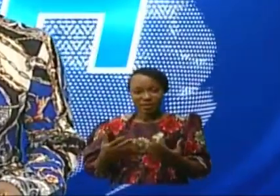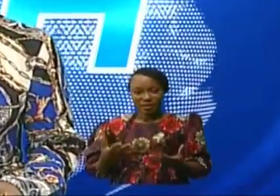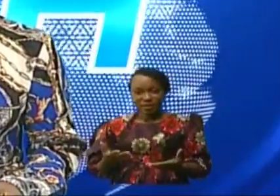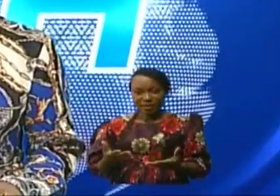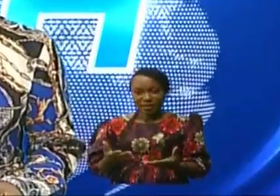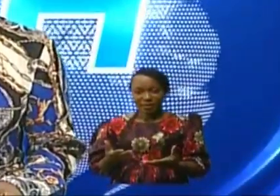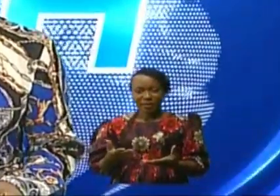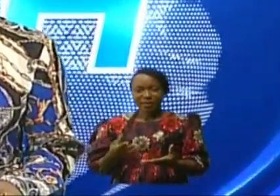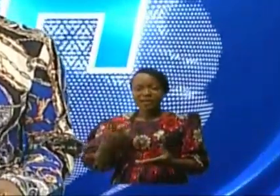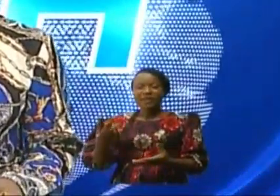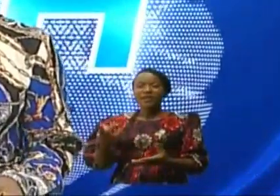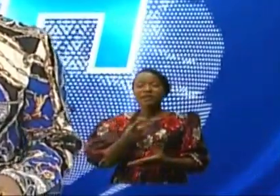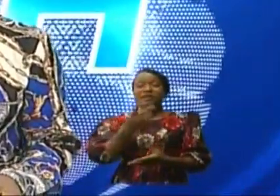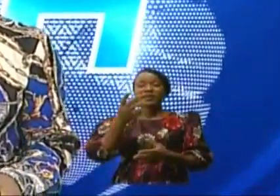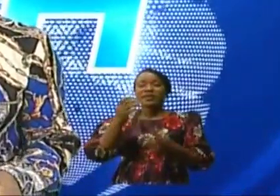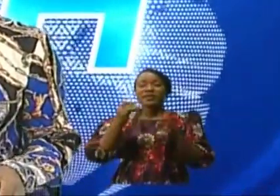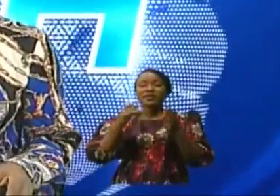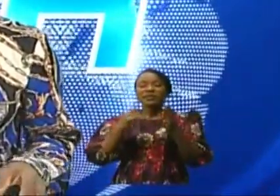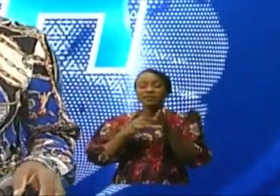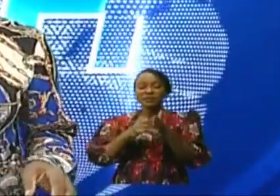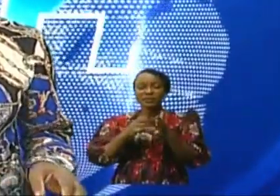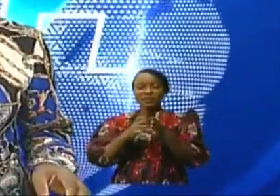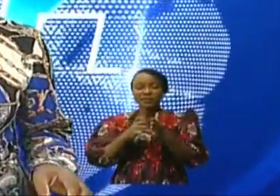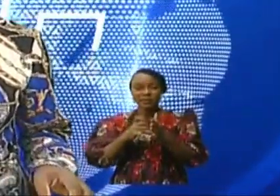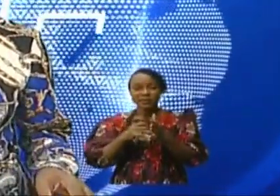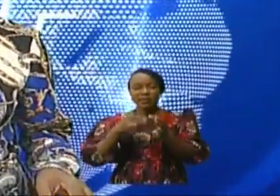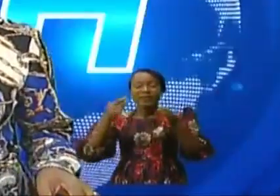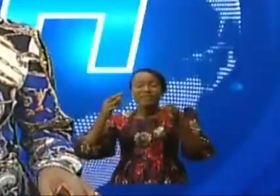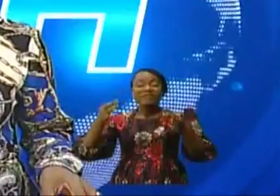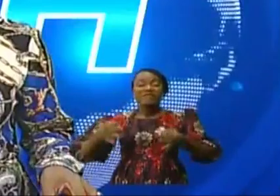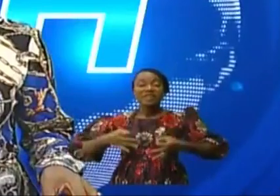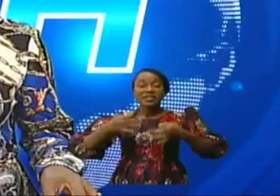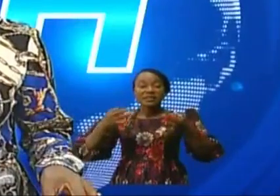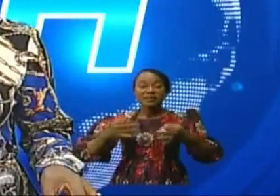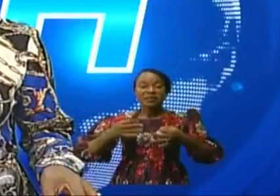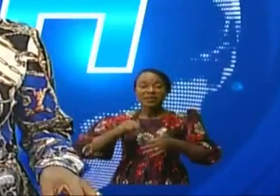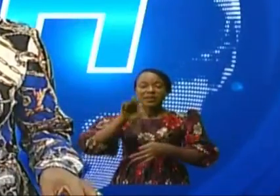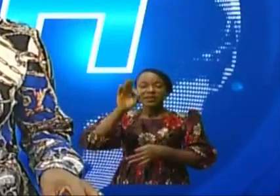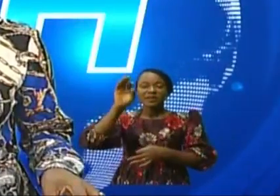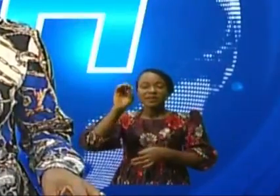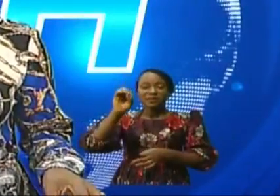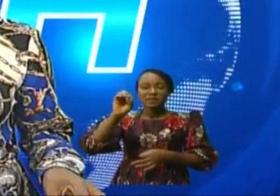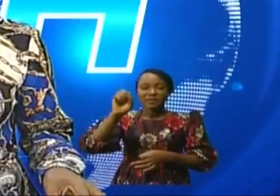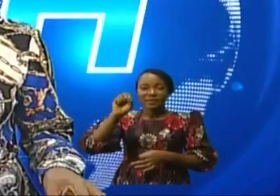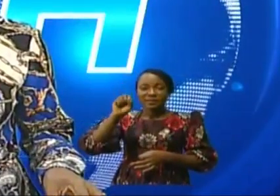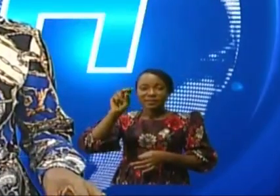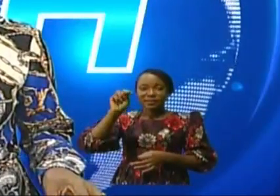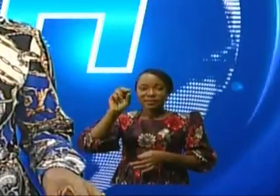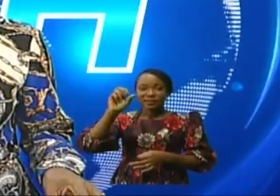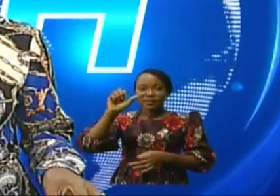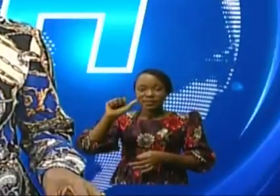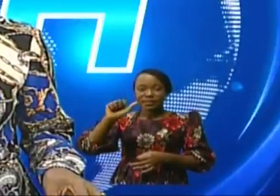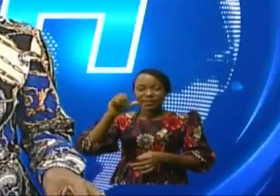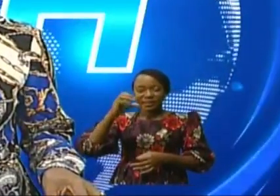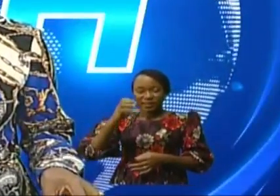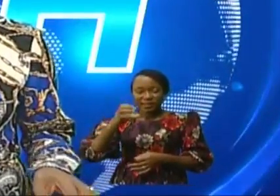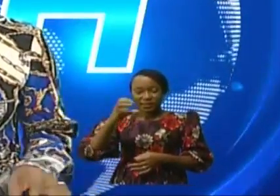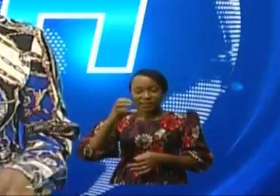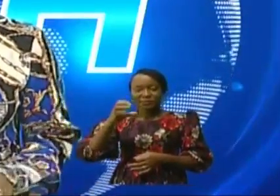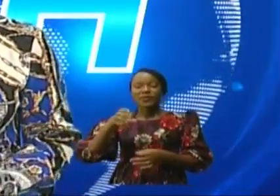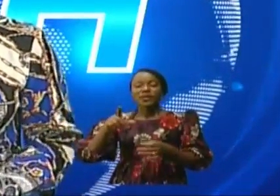la 22e édition du FESNAC du jour ont mis l'ancrage sur la pérennisation de l'héritage des chants dans ces